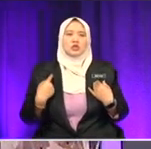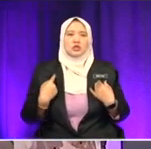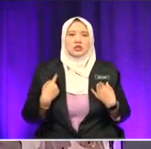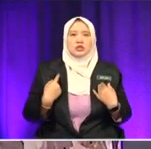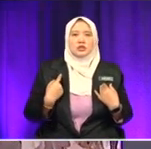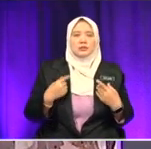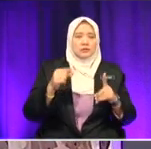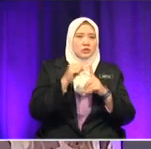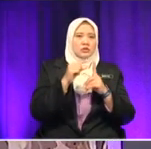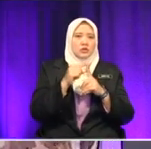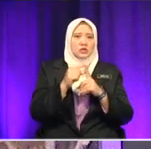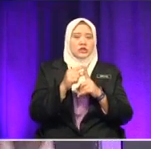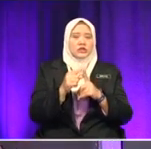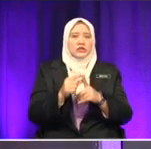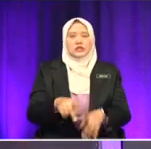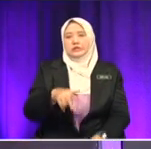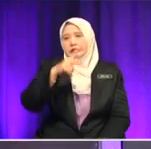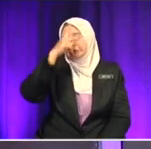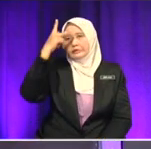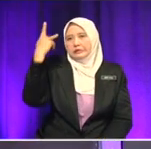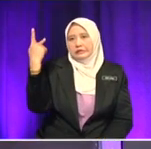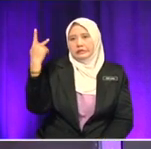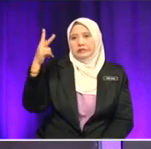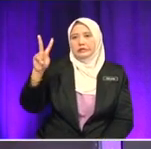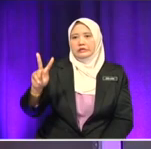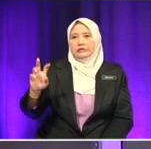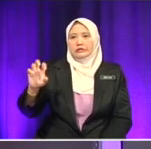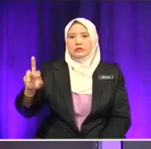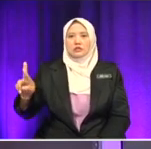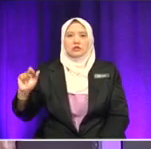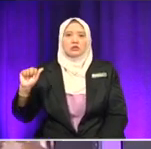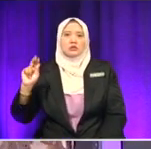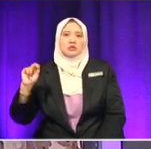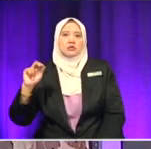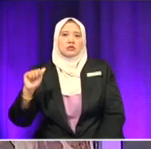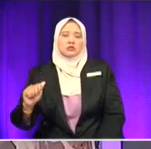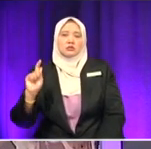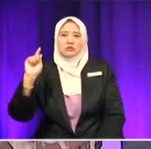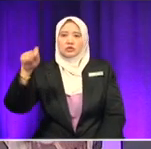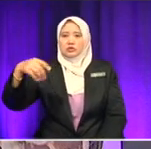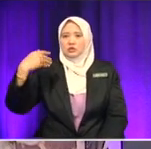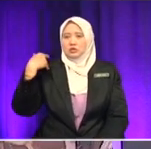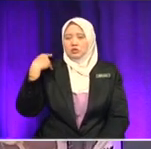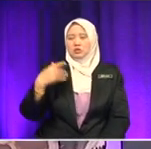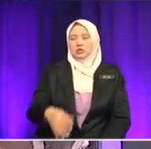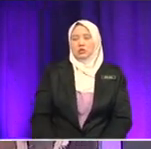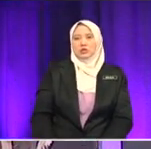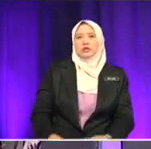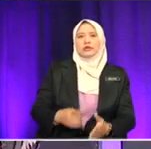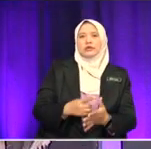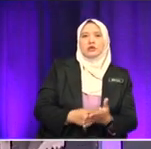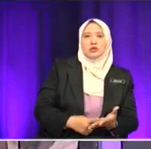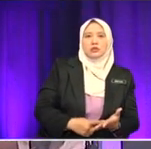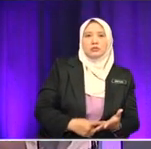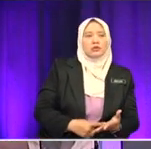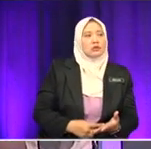Okey. Dan kita ada format dia. Di bahagian depan kita cuba letakkan apakah pemerhatian bagi eksperimen itu. Manakala di